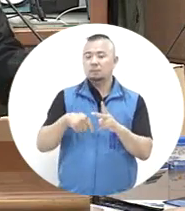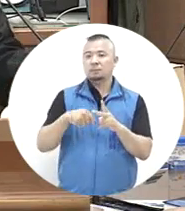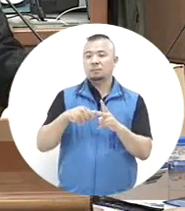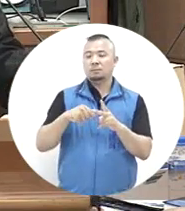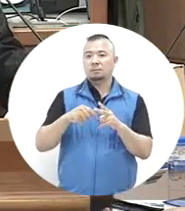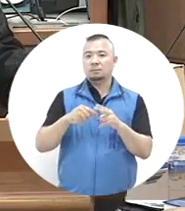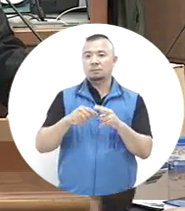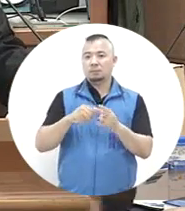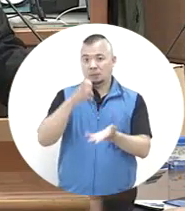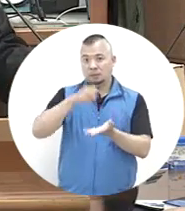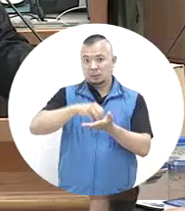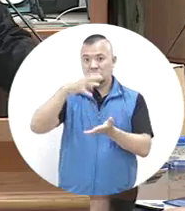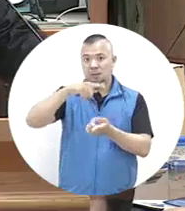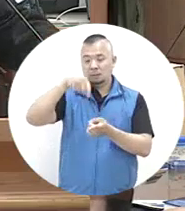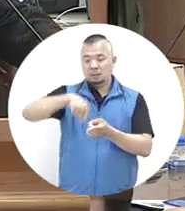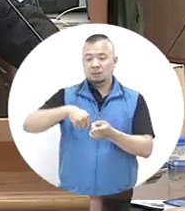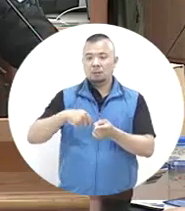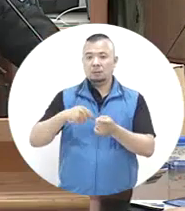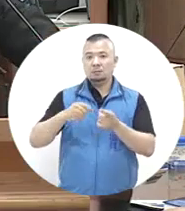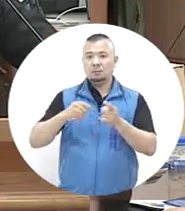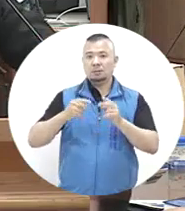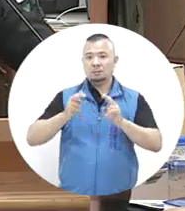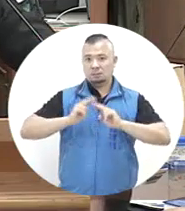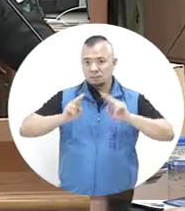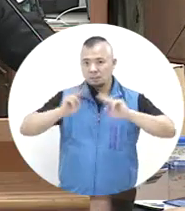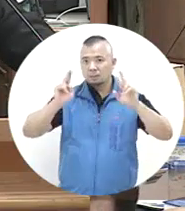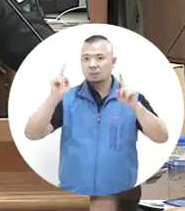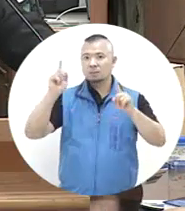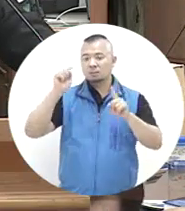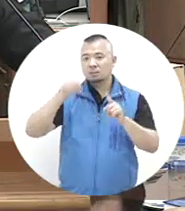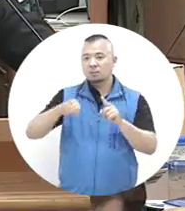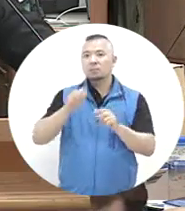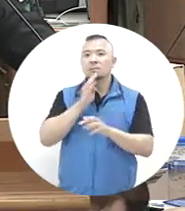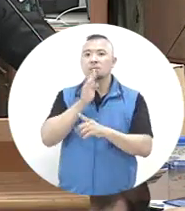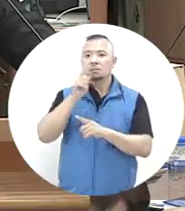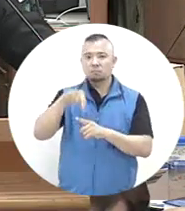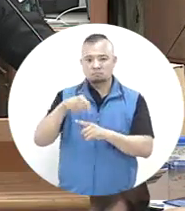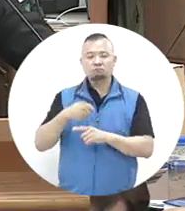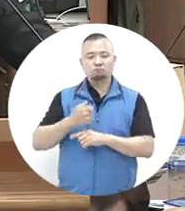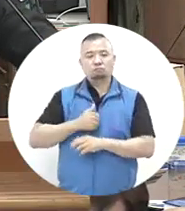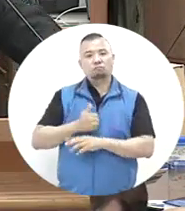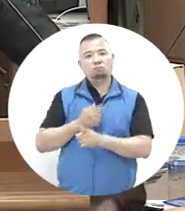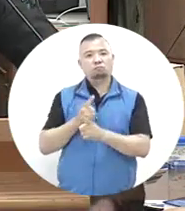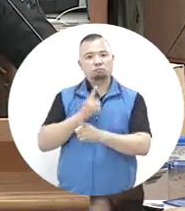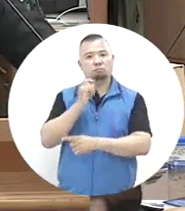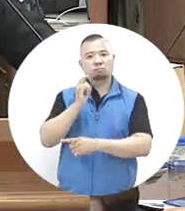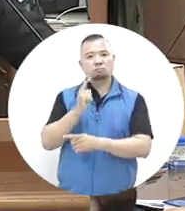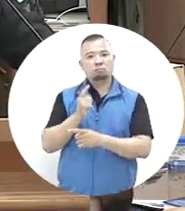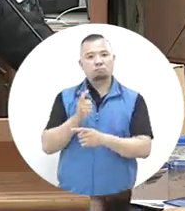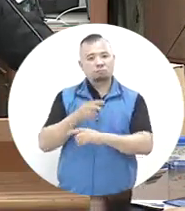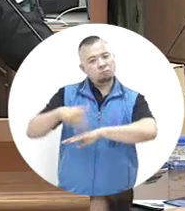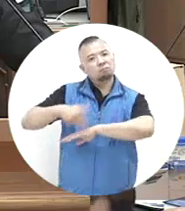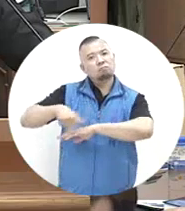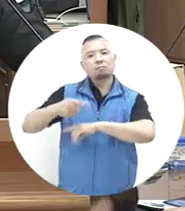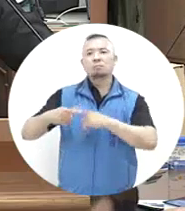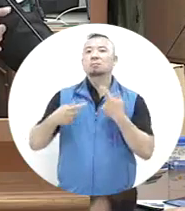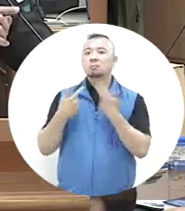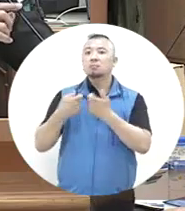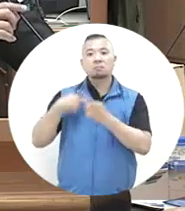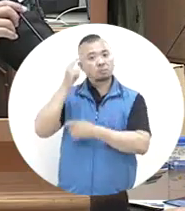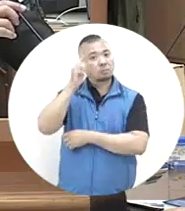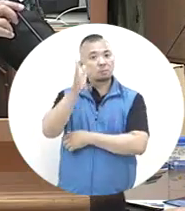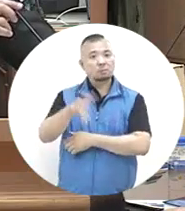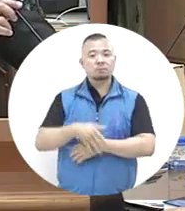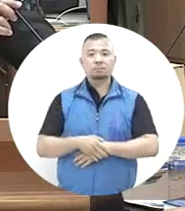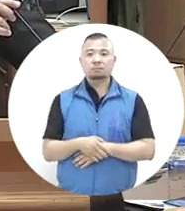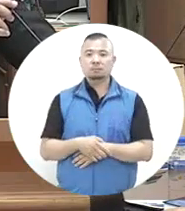个正面的态度，是一个务实的看法。我想请教一下市长，你认为一线